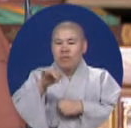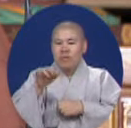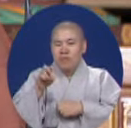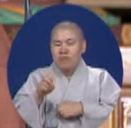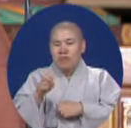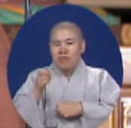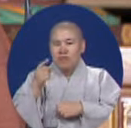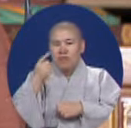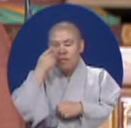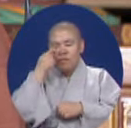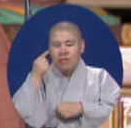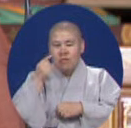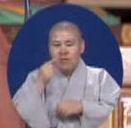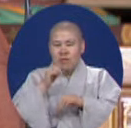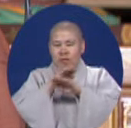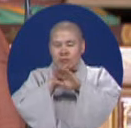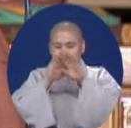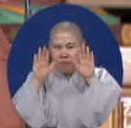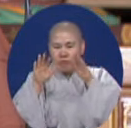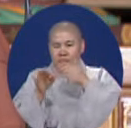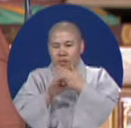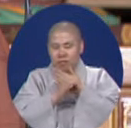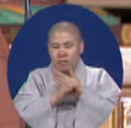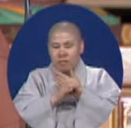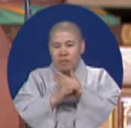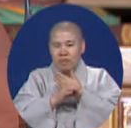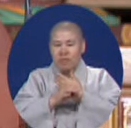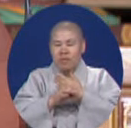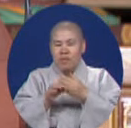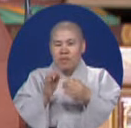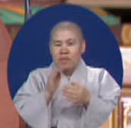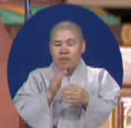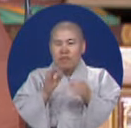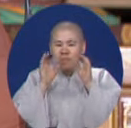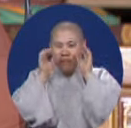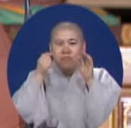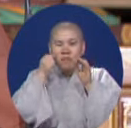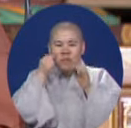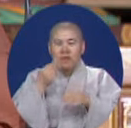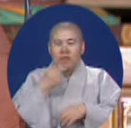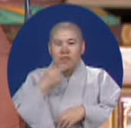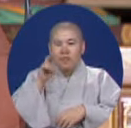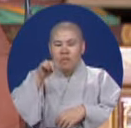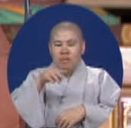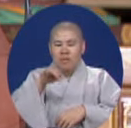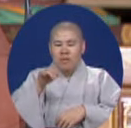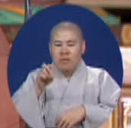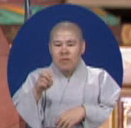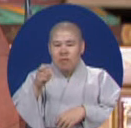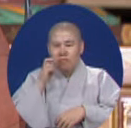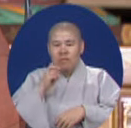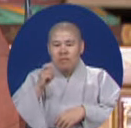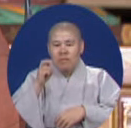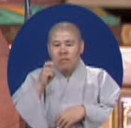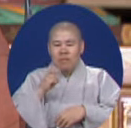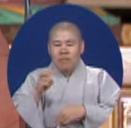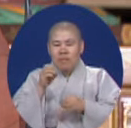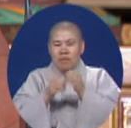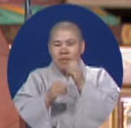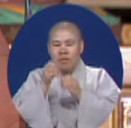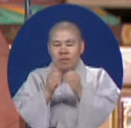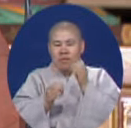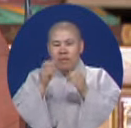없죠. 그게 조용해요. 딱딱 비춰서 다 보는 거. 그래서 이게 무심 송이 있는데요. 이걸